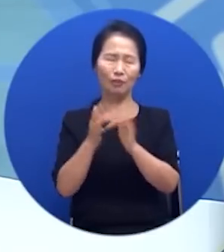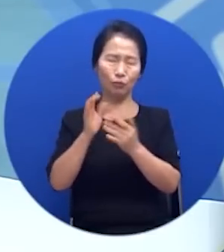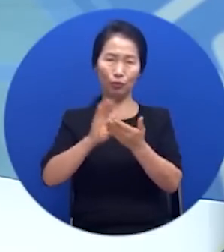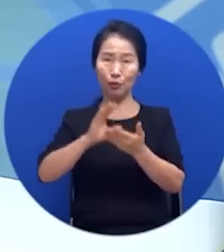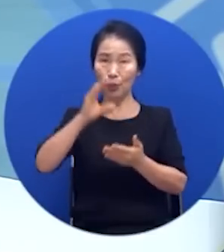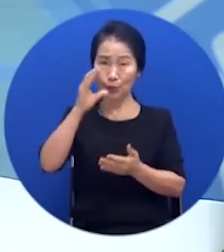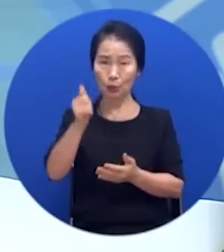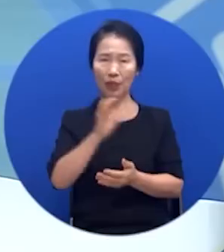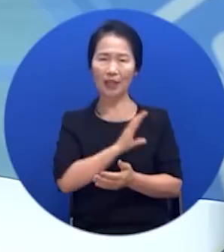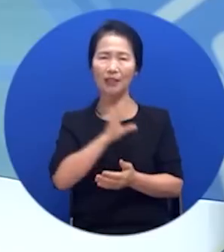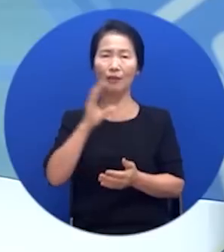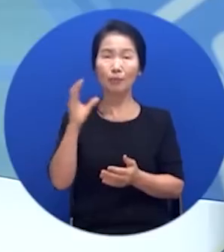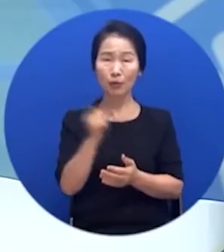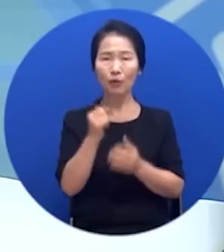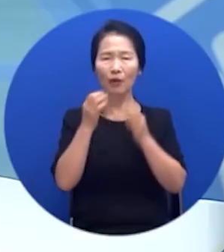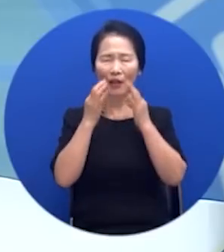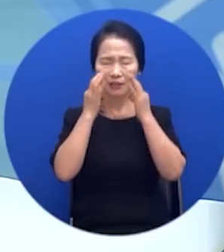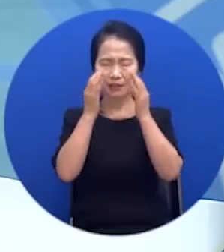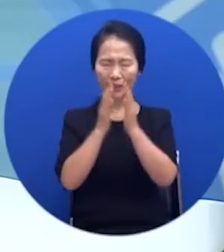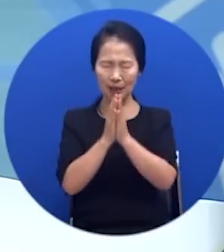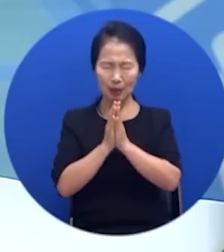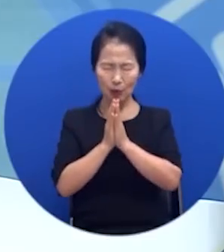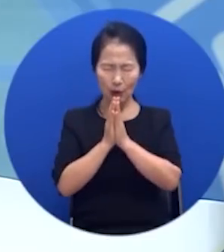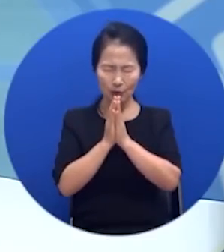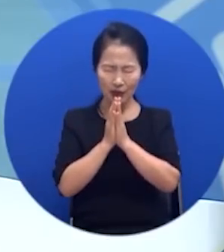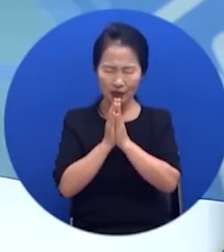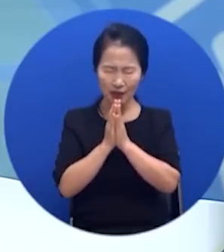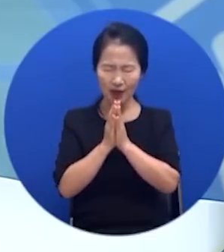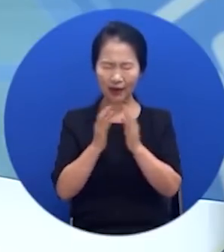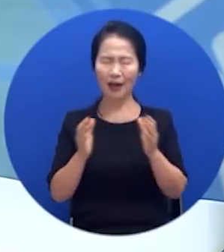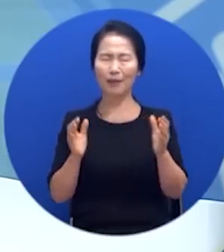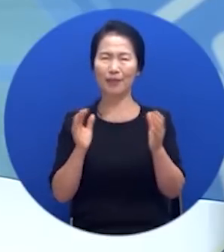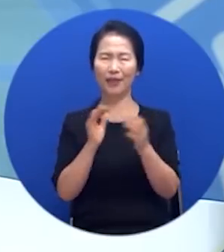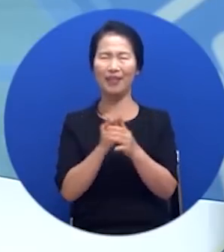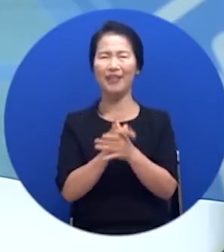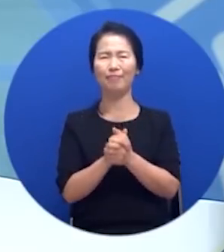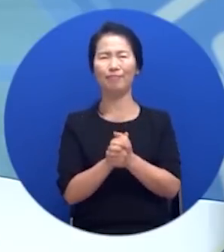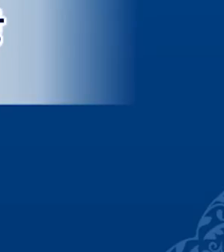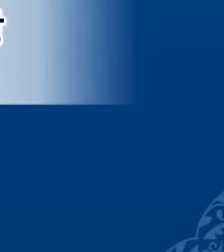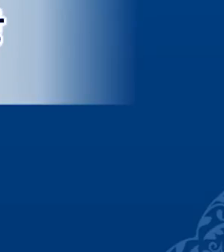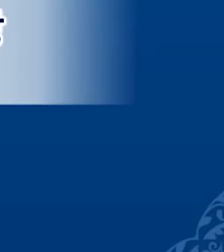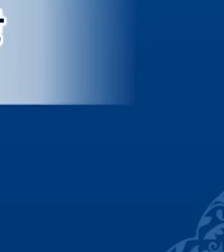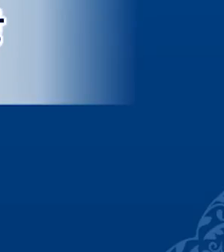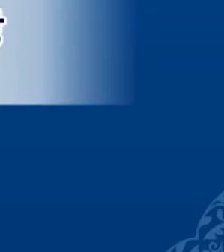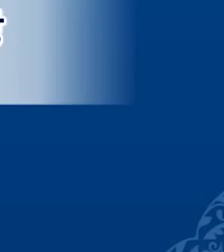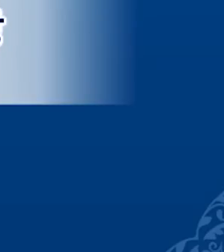이름으로 간절히 기도하옵나이다. 아멘.